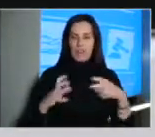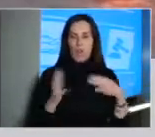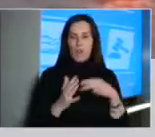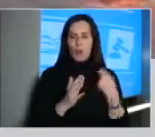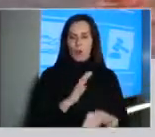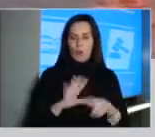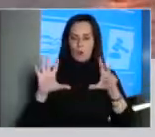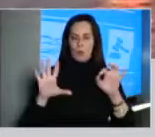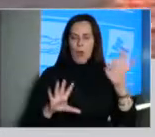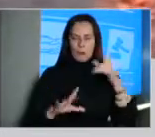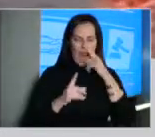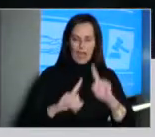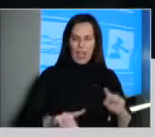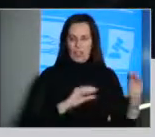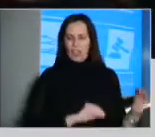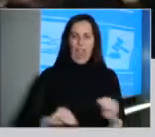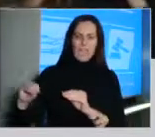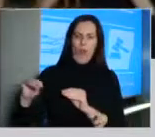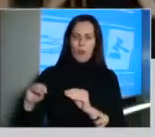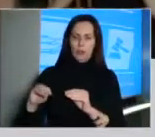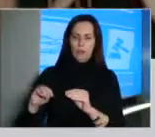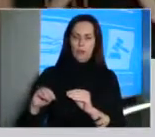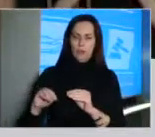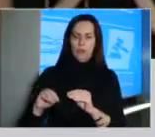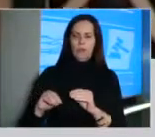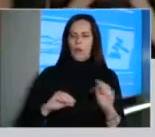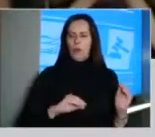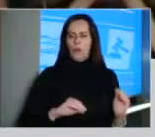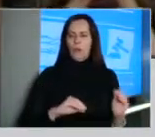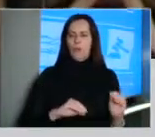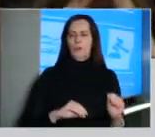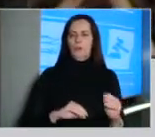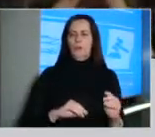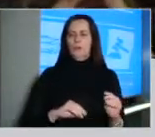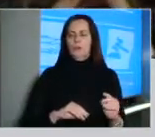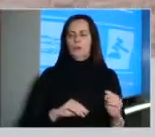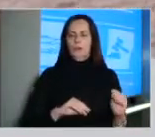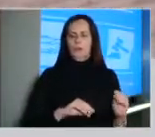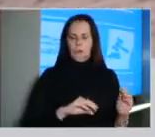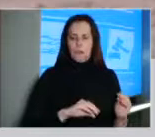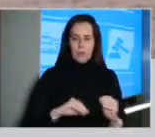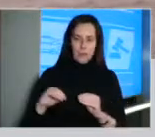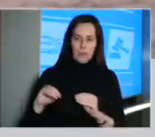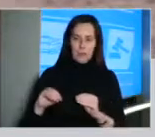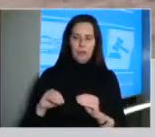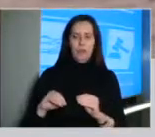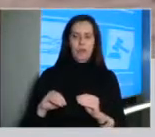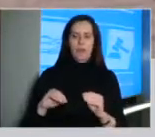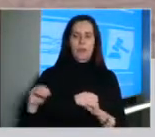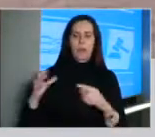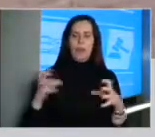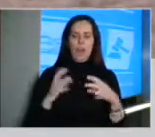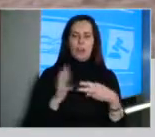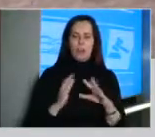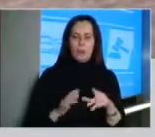כן. 80% מהגז של מתמר, ים תטיס עוד נגמר, תמר, ועכשיו יהיה לוויתן וכולי, הולך